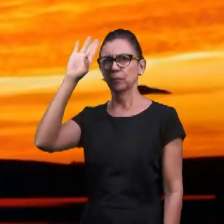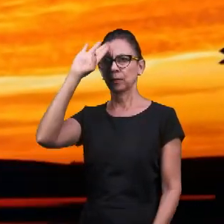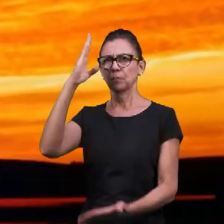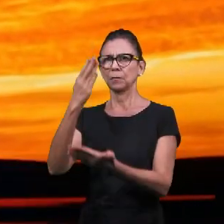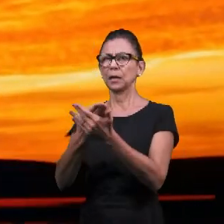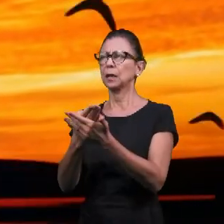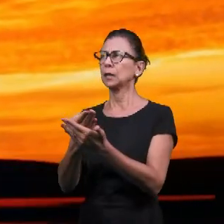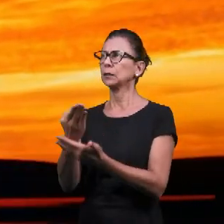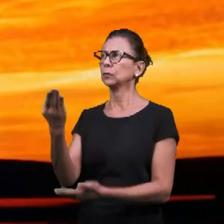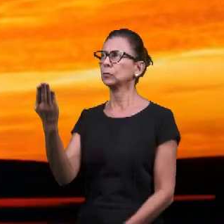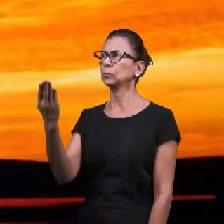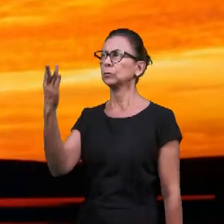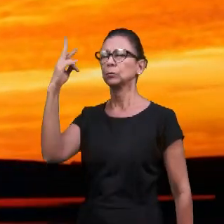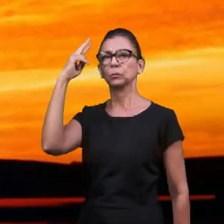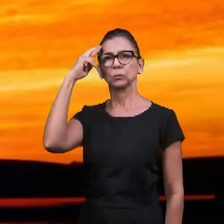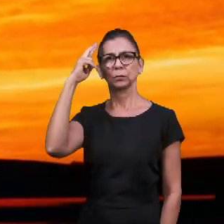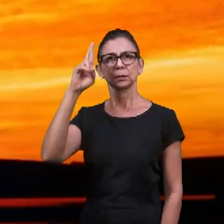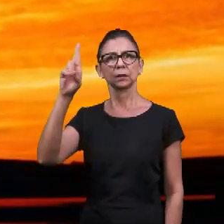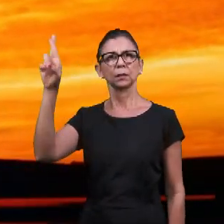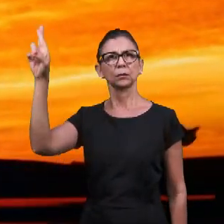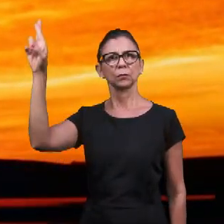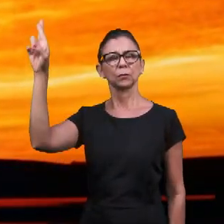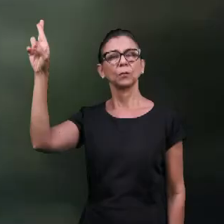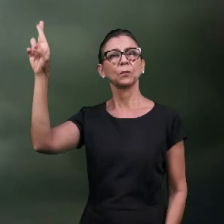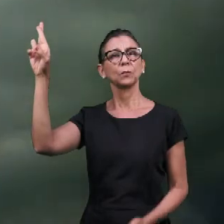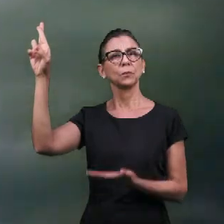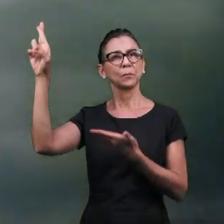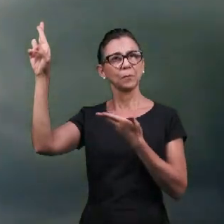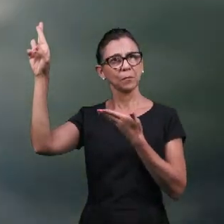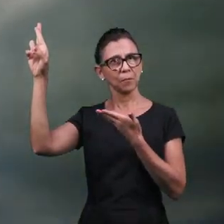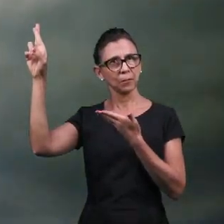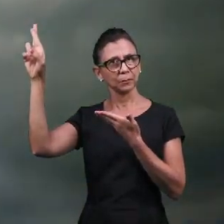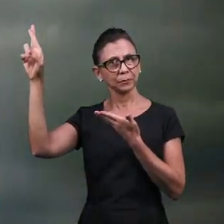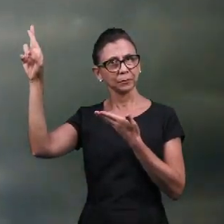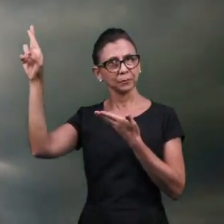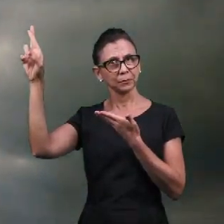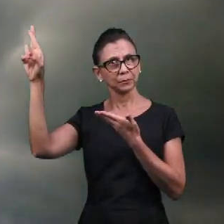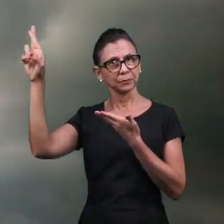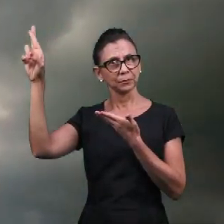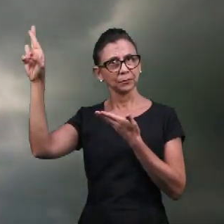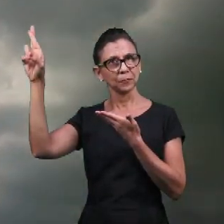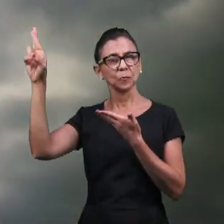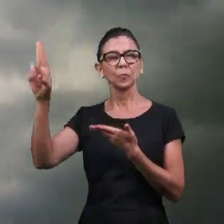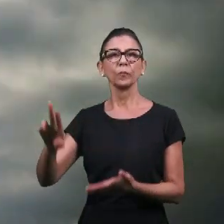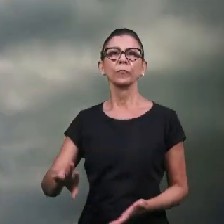Вера моя, она основывается на Господе.